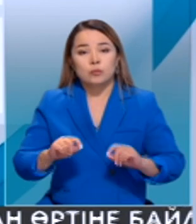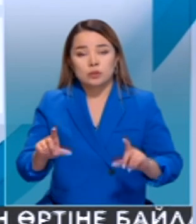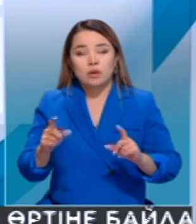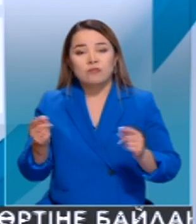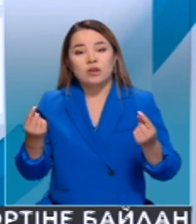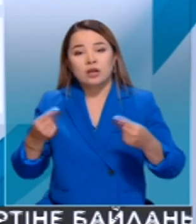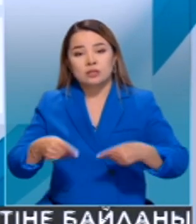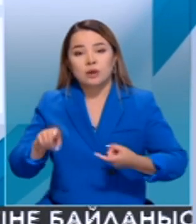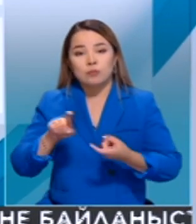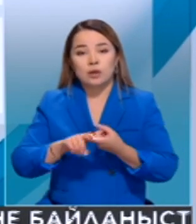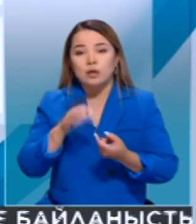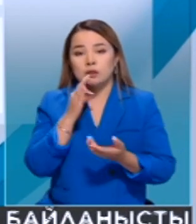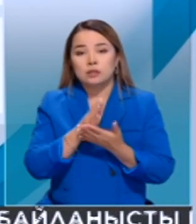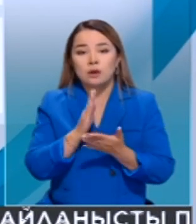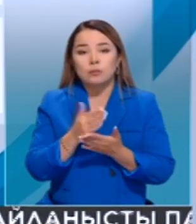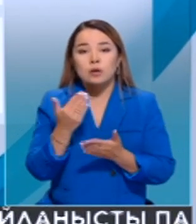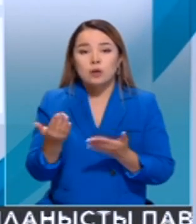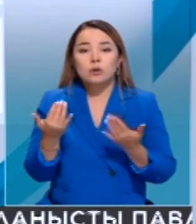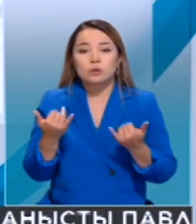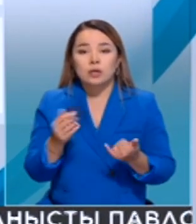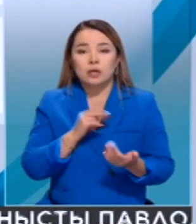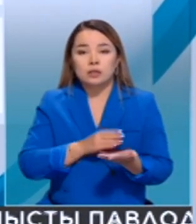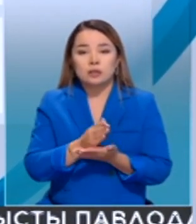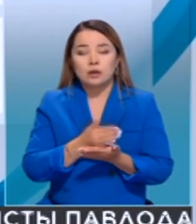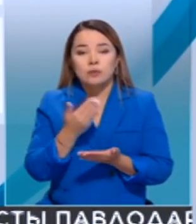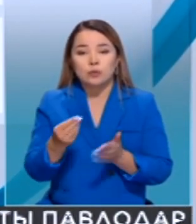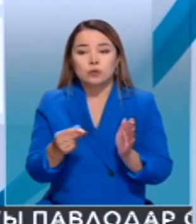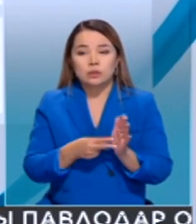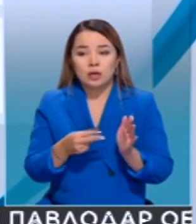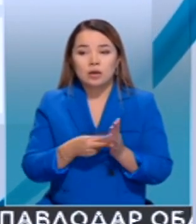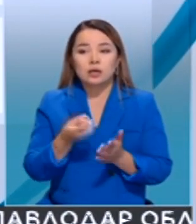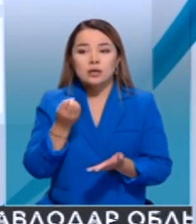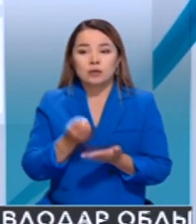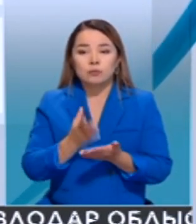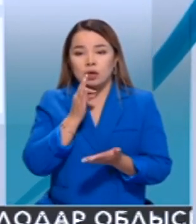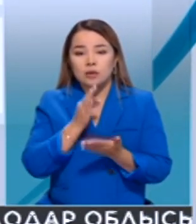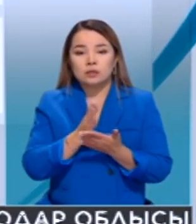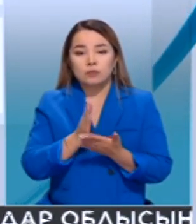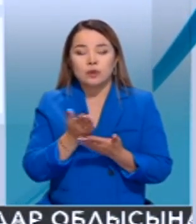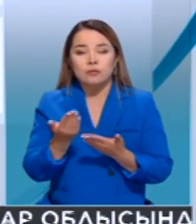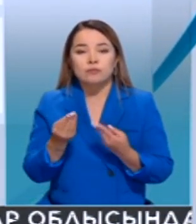инфляциямен байланыстырып отыр. Олардың айтуынша, бұл қызмет ақысының қымбаттауына да әсер етіп жатыр.